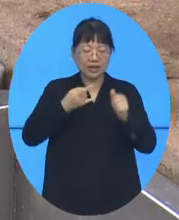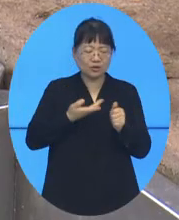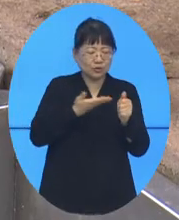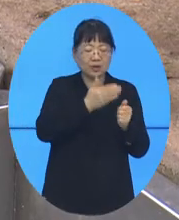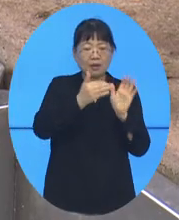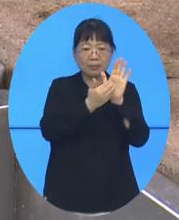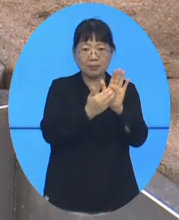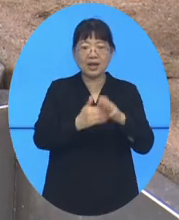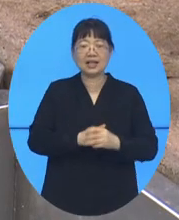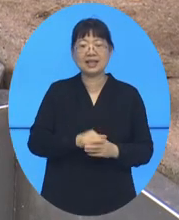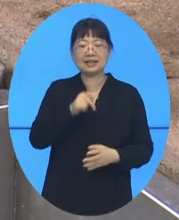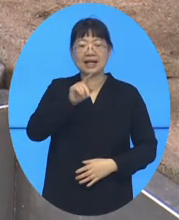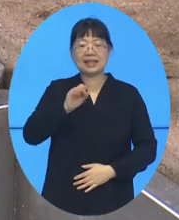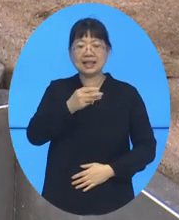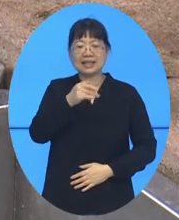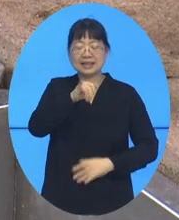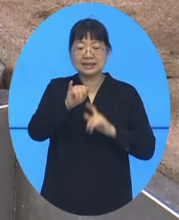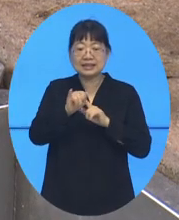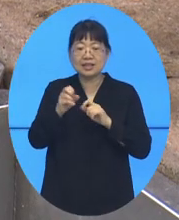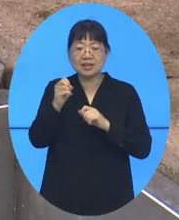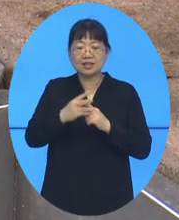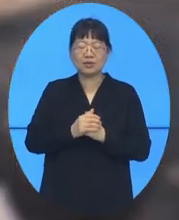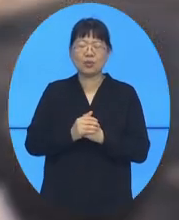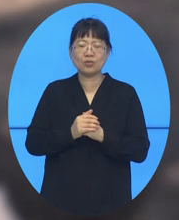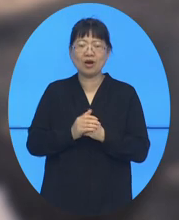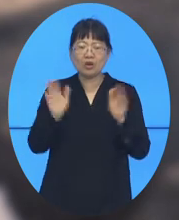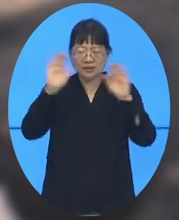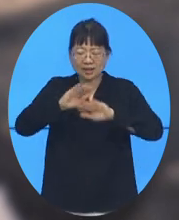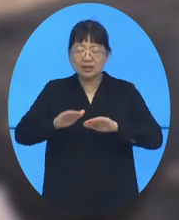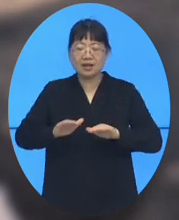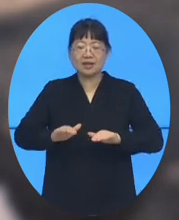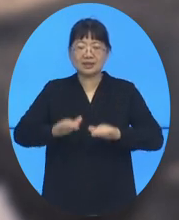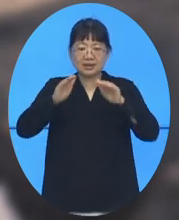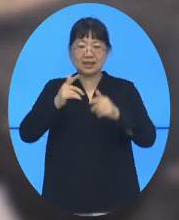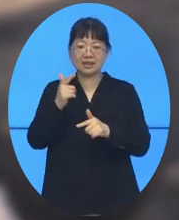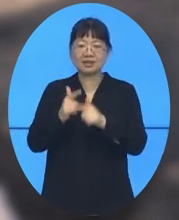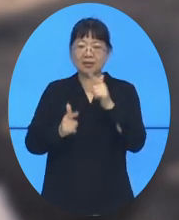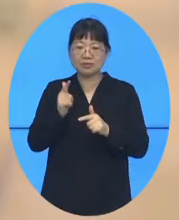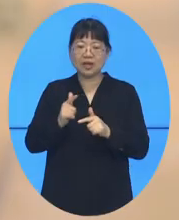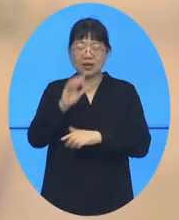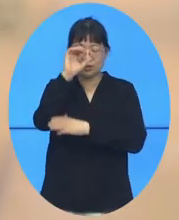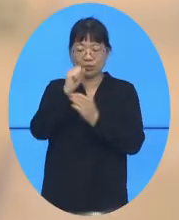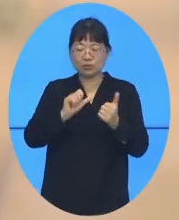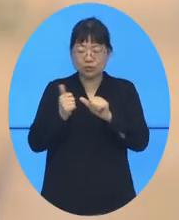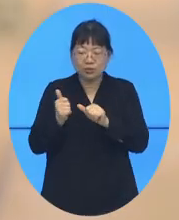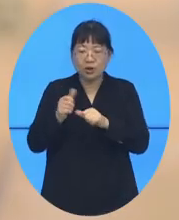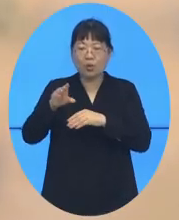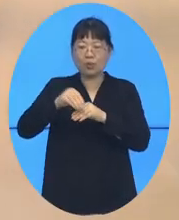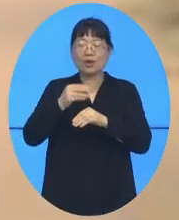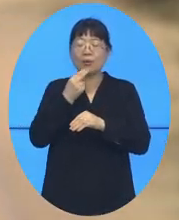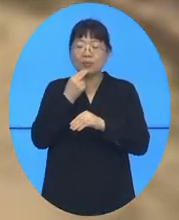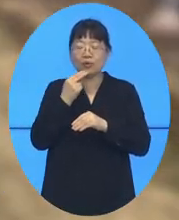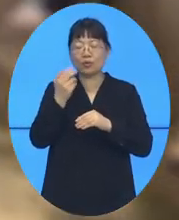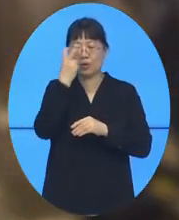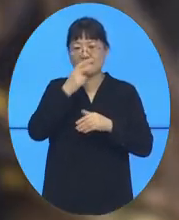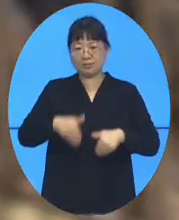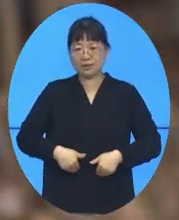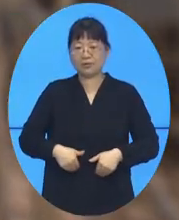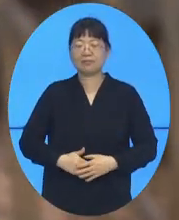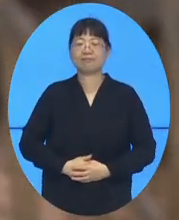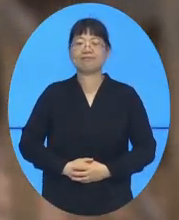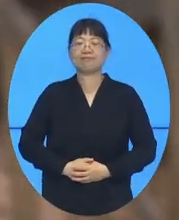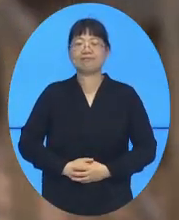금지하고 사일리지나 음수의 동물사체가 오염되지 않도록 관리해야 합니다 경기주 TV